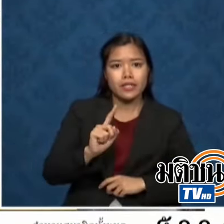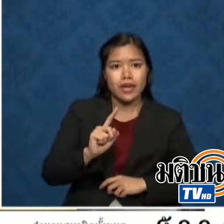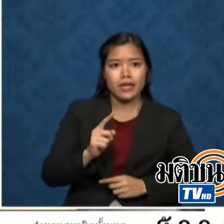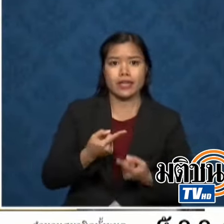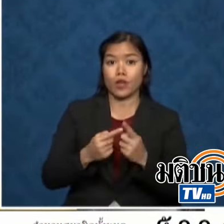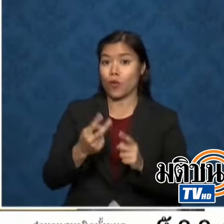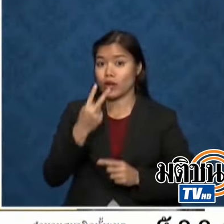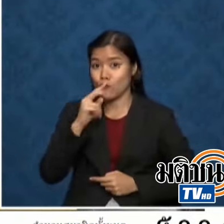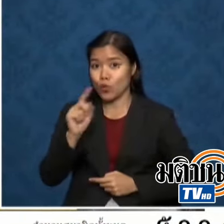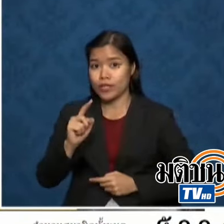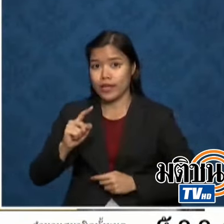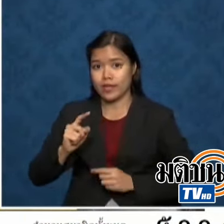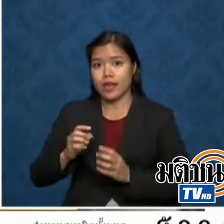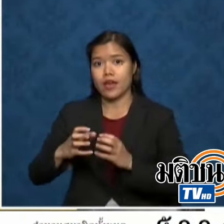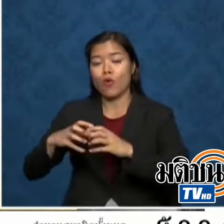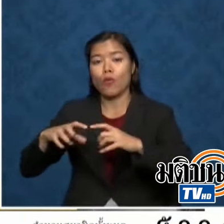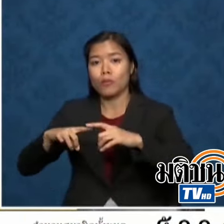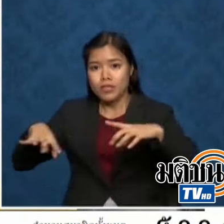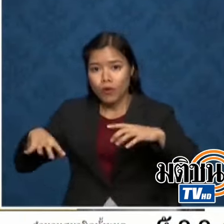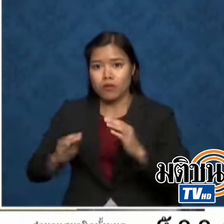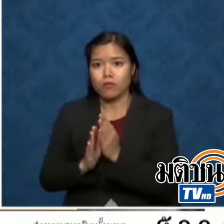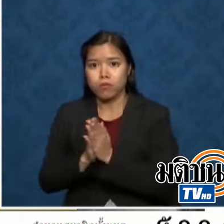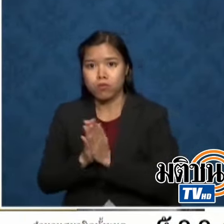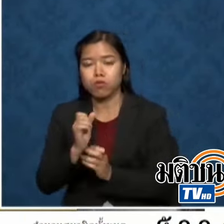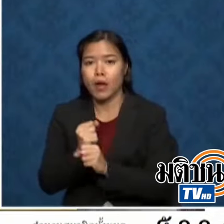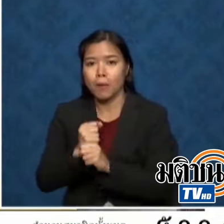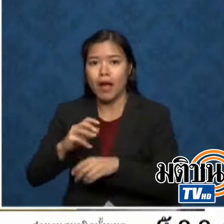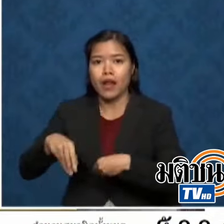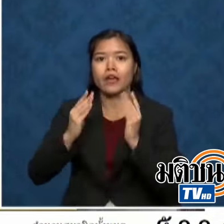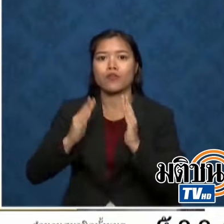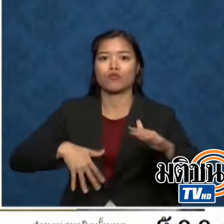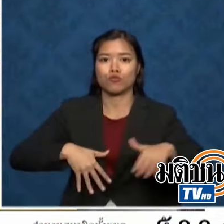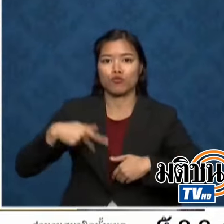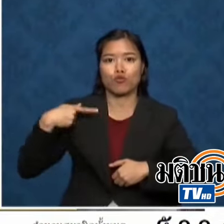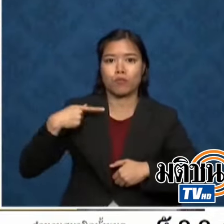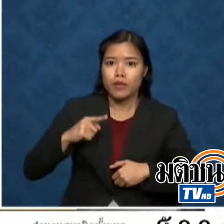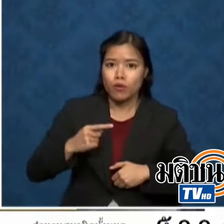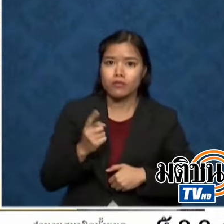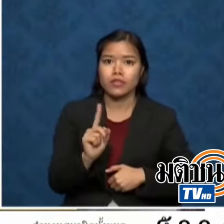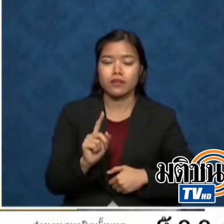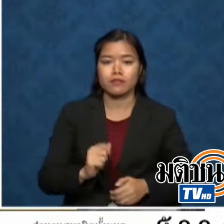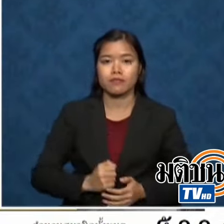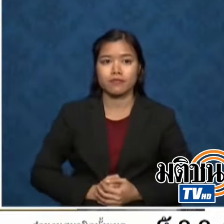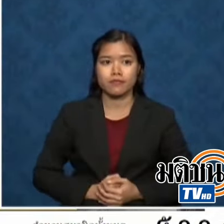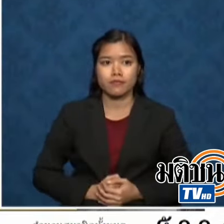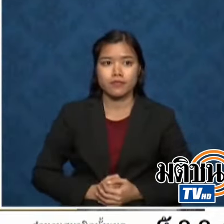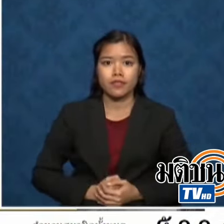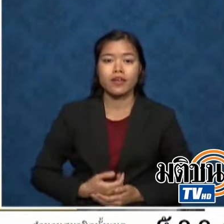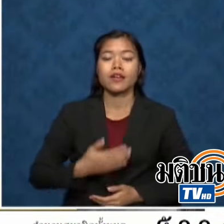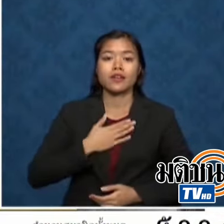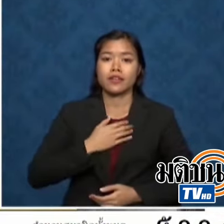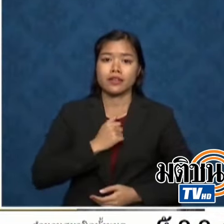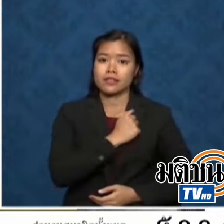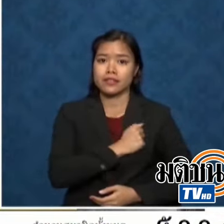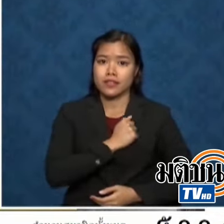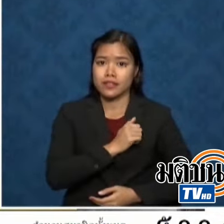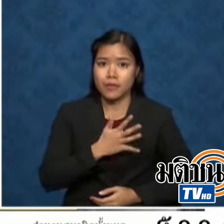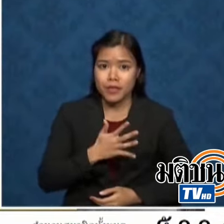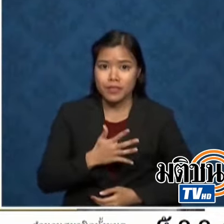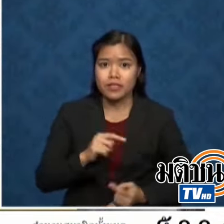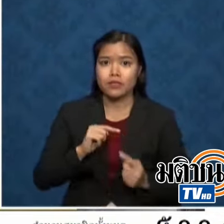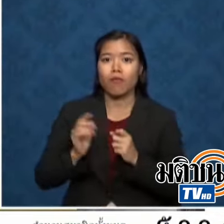นั้น Activeแค่ไหนและทำงานให้กับประชาชนมากน้อยได้เพียงไรแล้วก็ไม่เคยเสียใจด้วยครับว่าการ